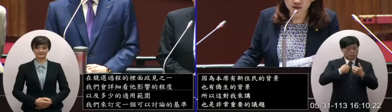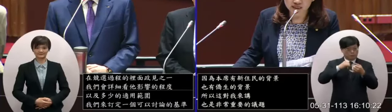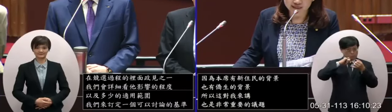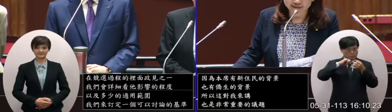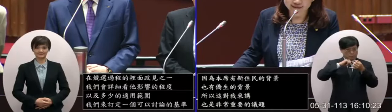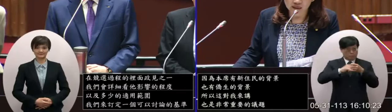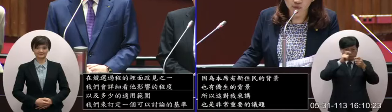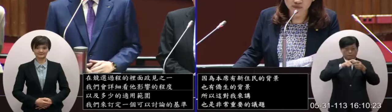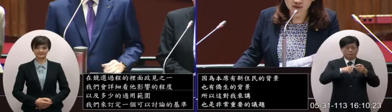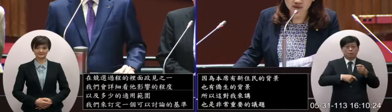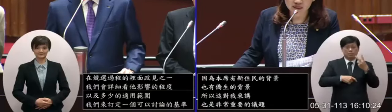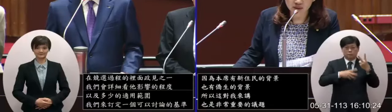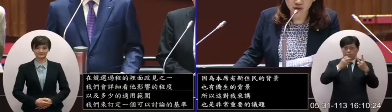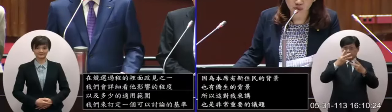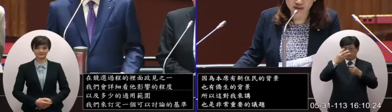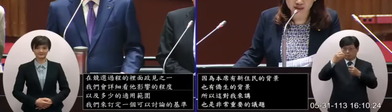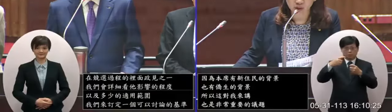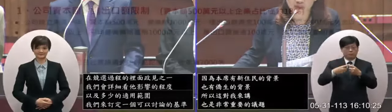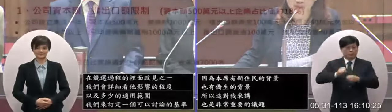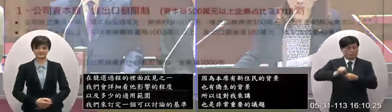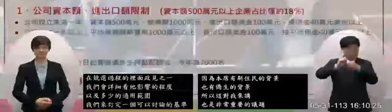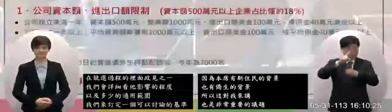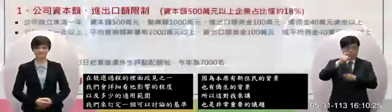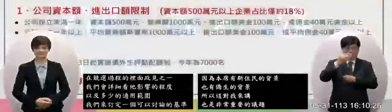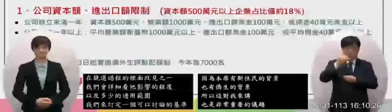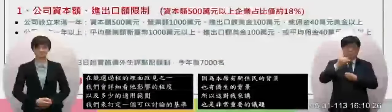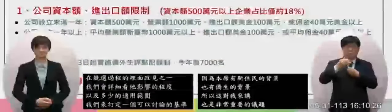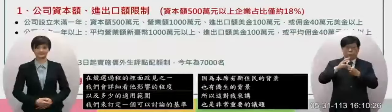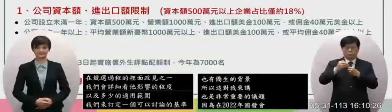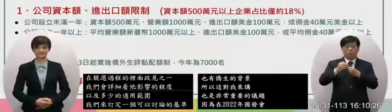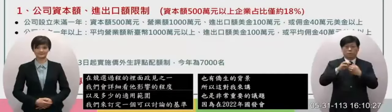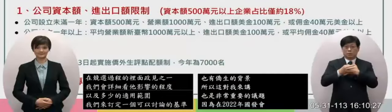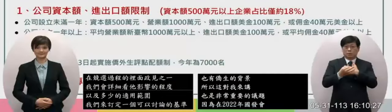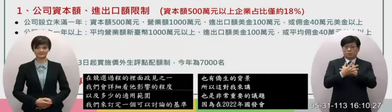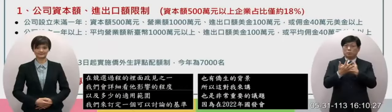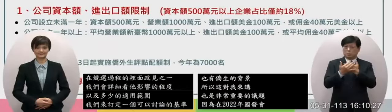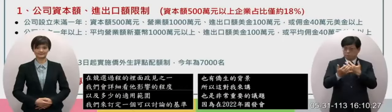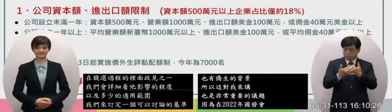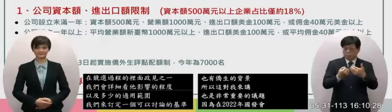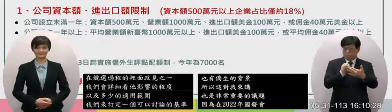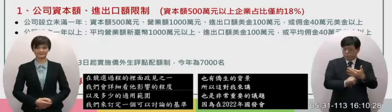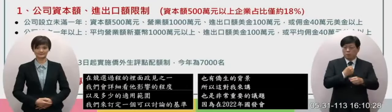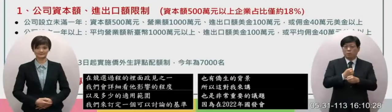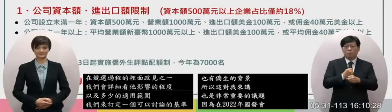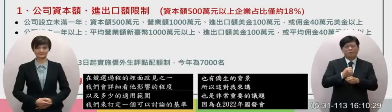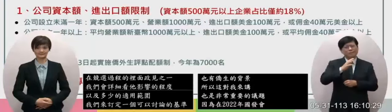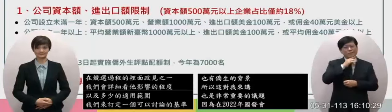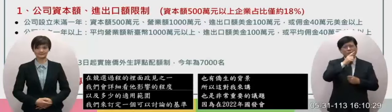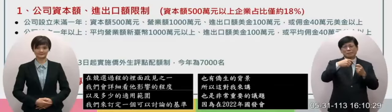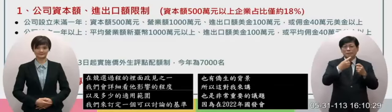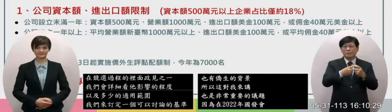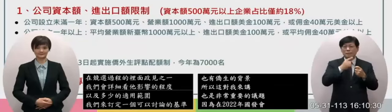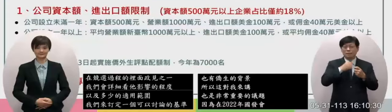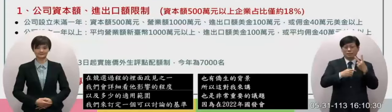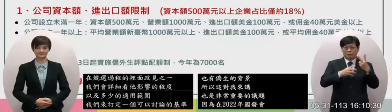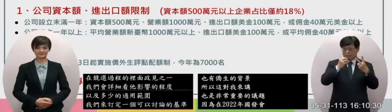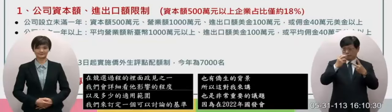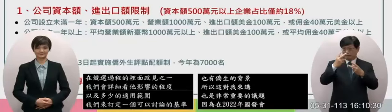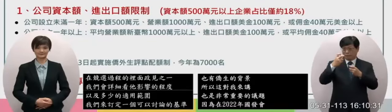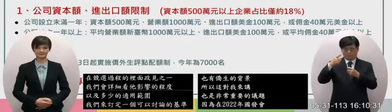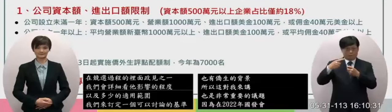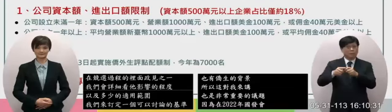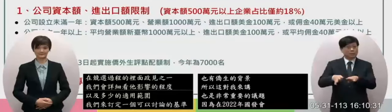标，就是2030年我们要增加190,000的侨外生留台工作。可是以目前呢，我们侨外生每一年，又是2022年开